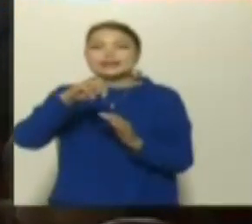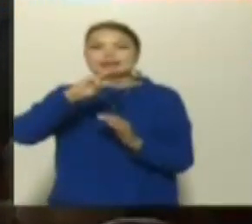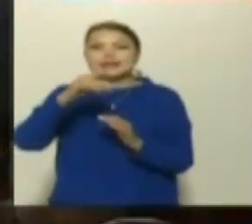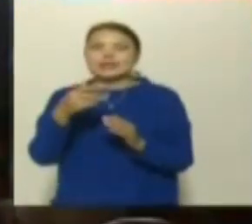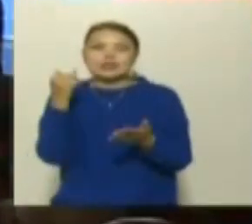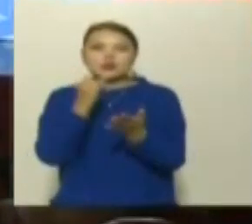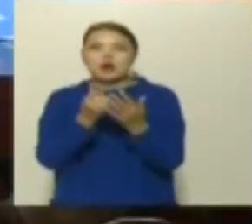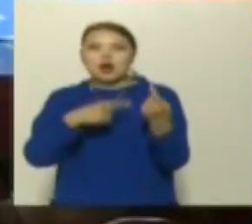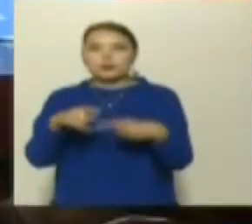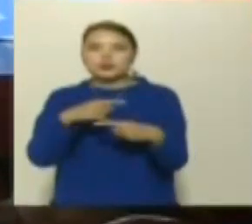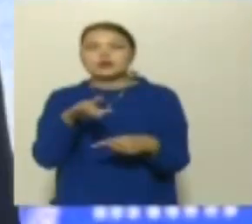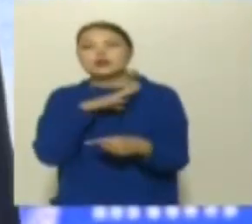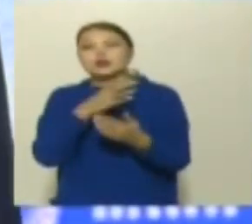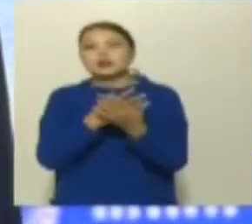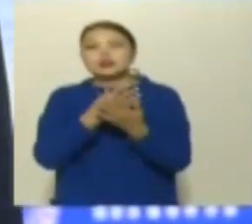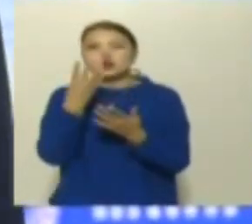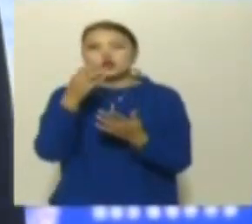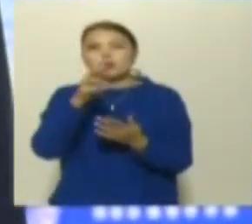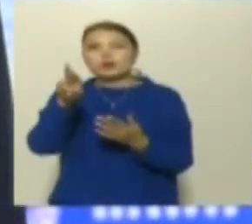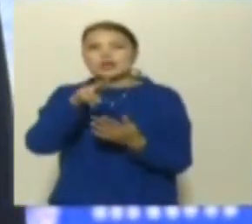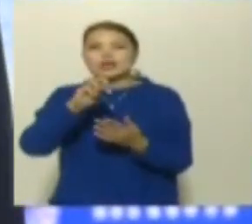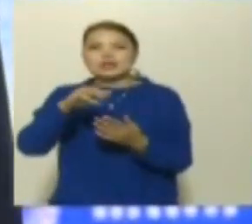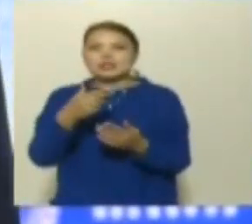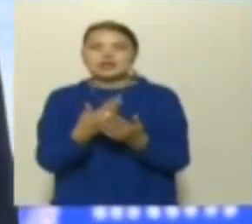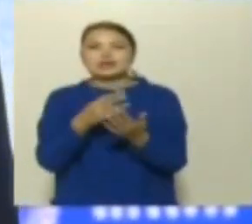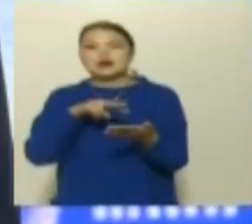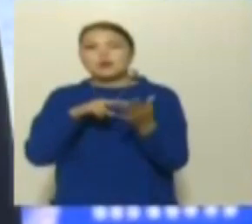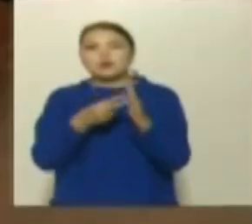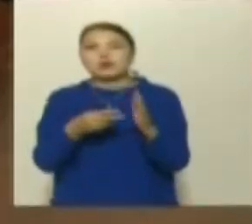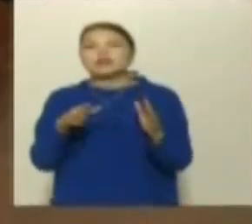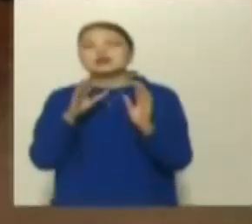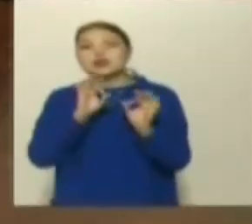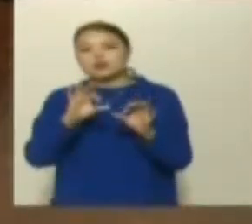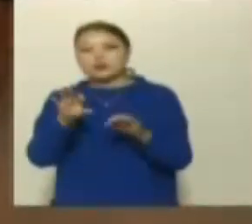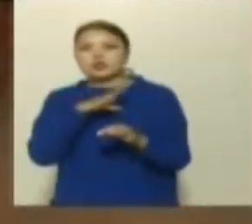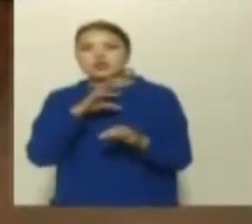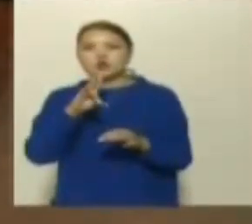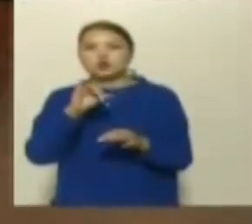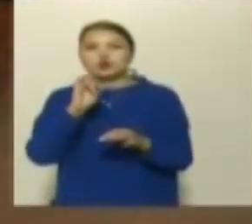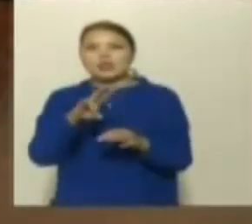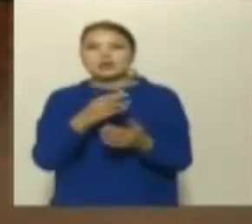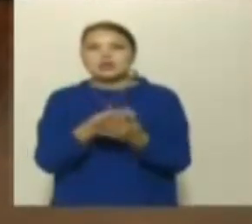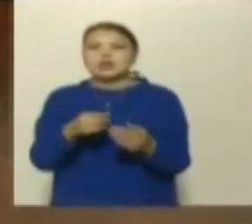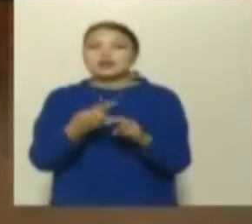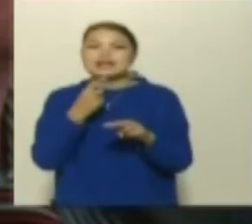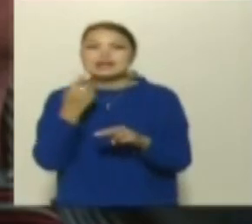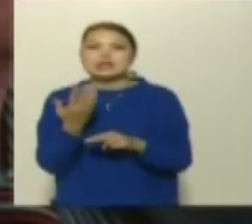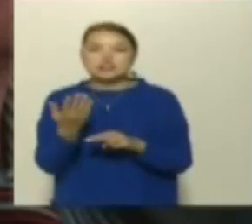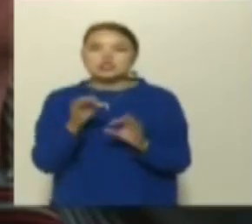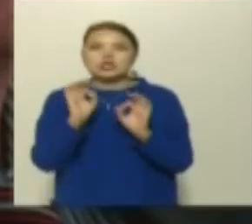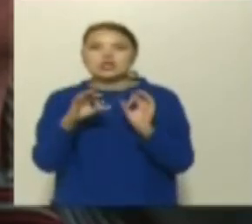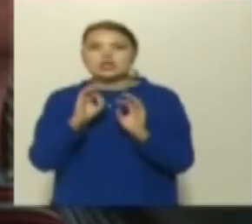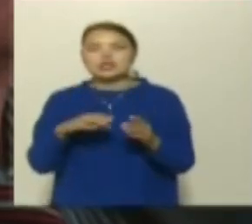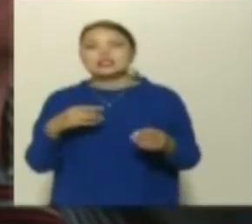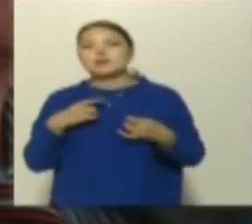салынды. Осы жылы құны 4 миллиард теңге болатын екі жоба іске қосылды. Шарада өңір басшысы Нұрлан Ноғаев сөз сөйлеп, жиналғандарды